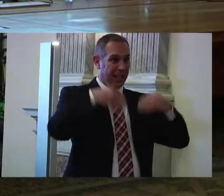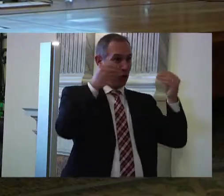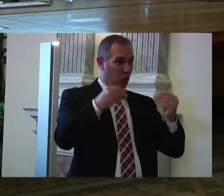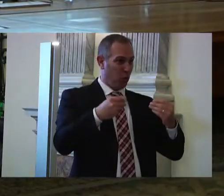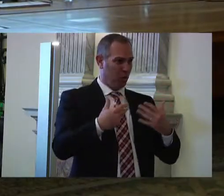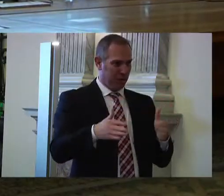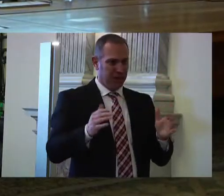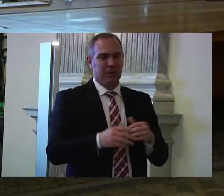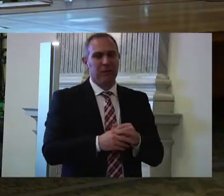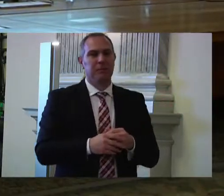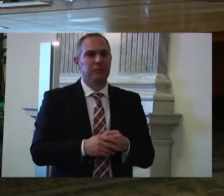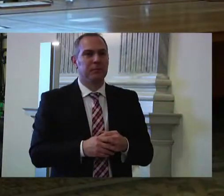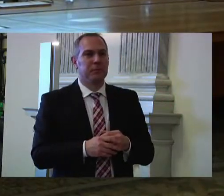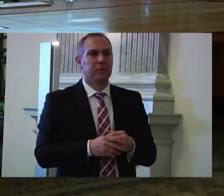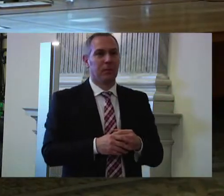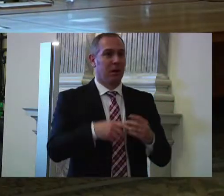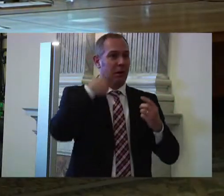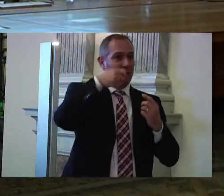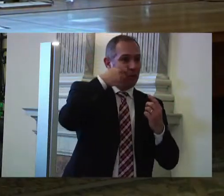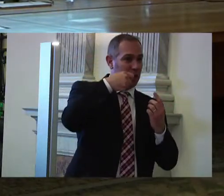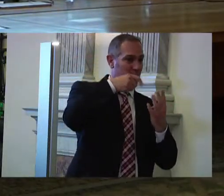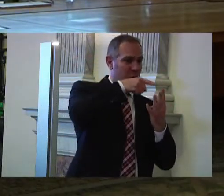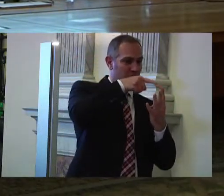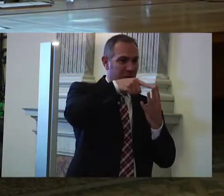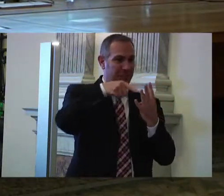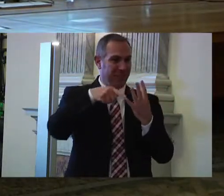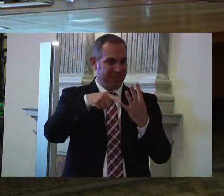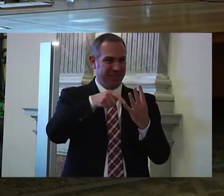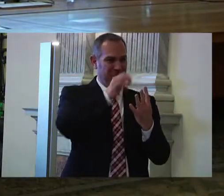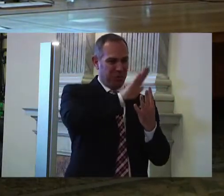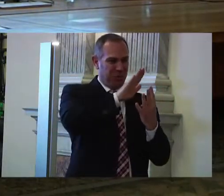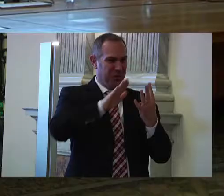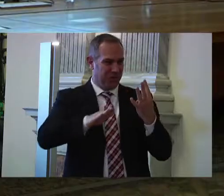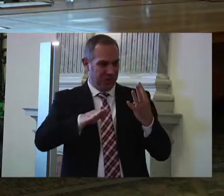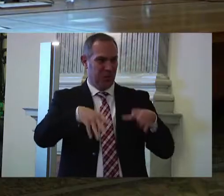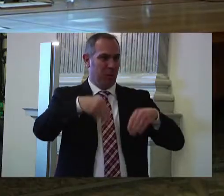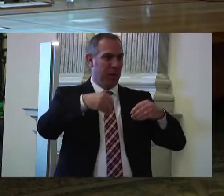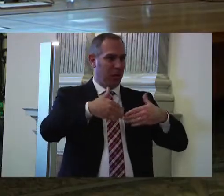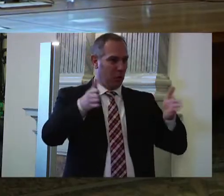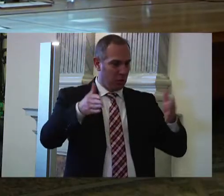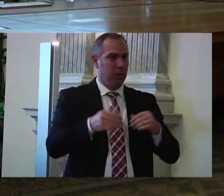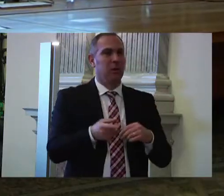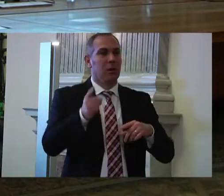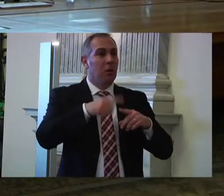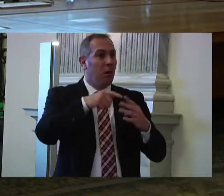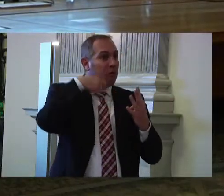moduli introduttivi, quattro video introduttivi e quattro moduli. Poi, oltre ai video,